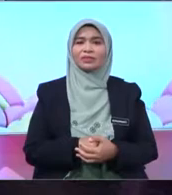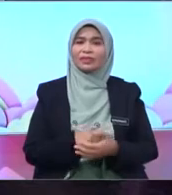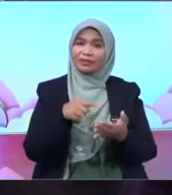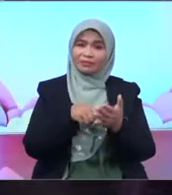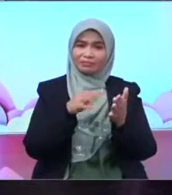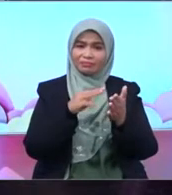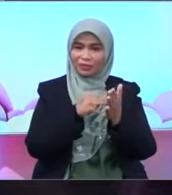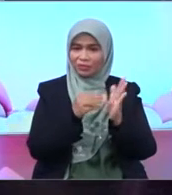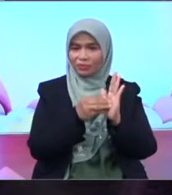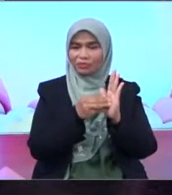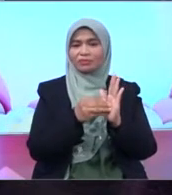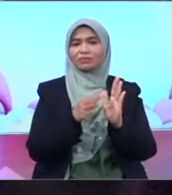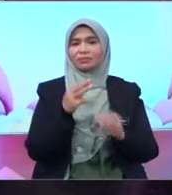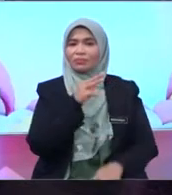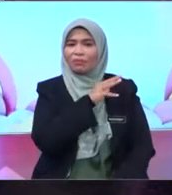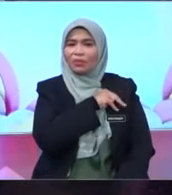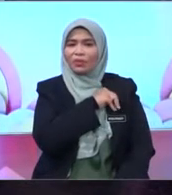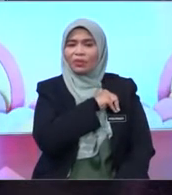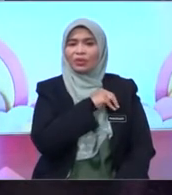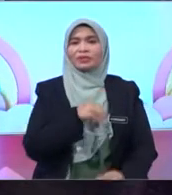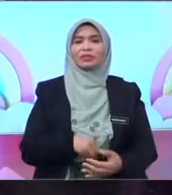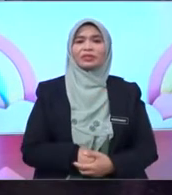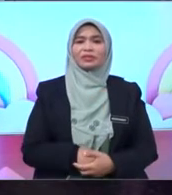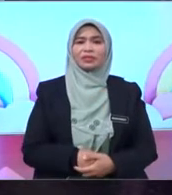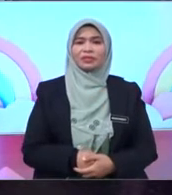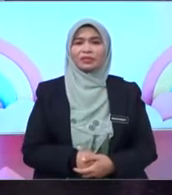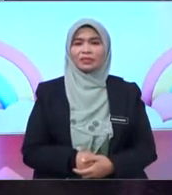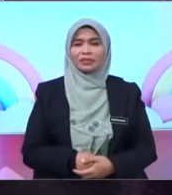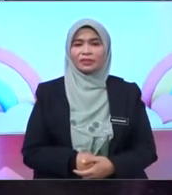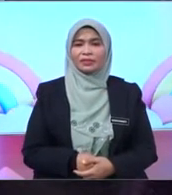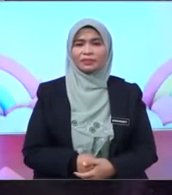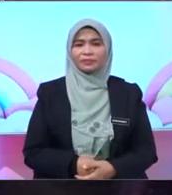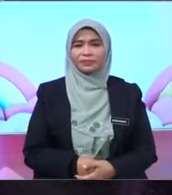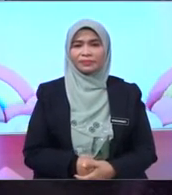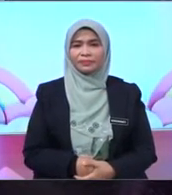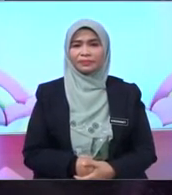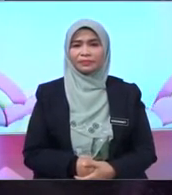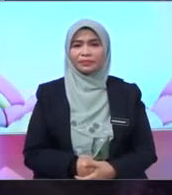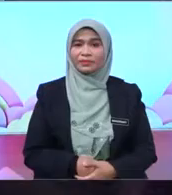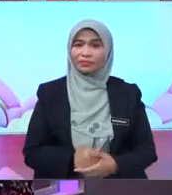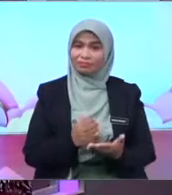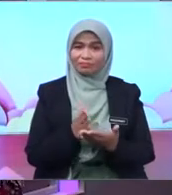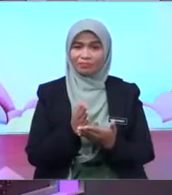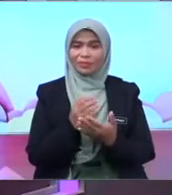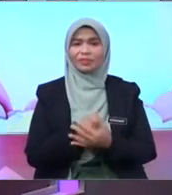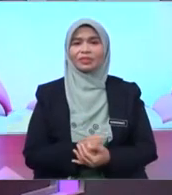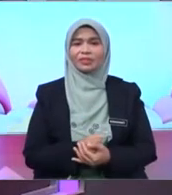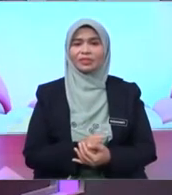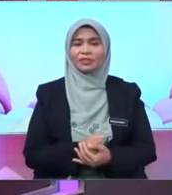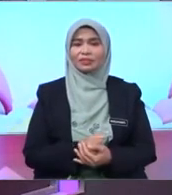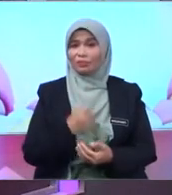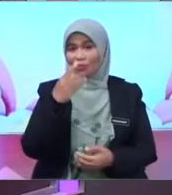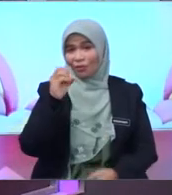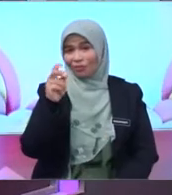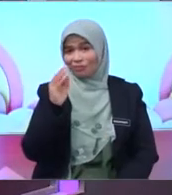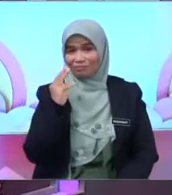Amore kita tengok Devi sedemikian Oke seriusnya Oke Oke Mira